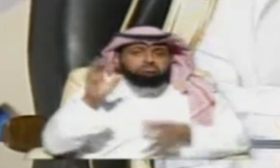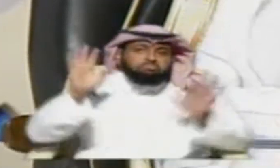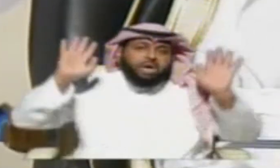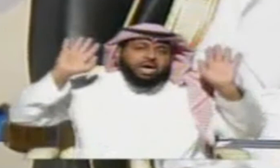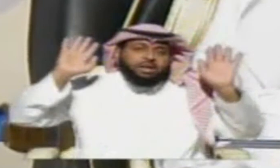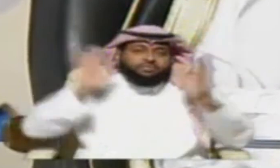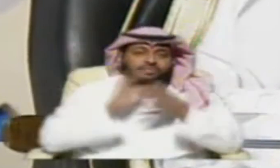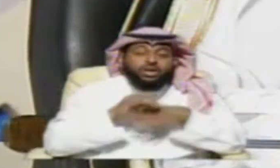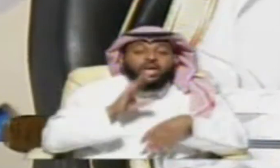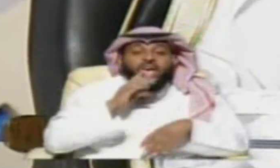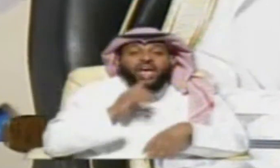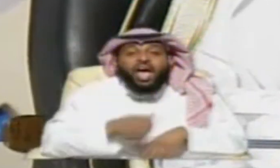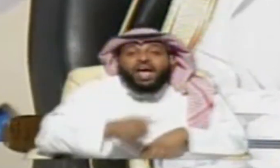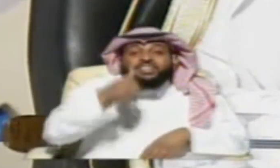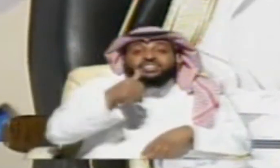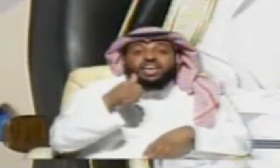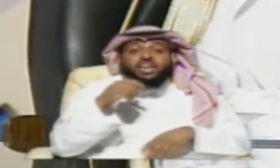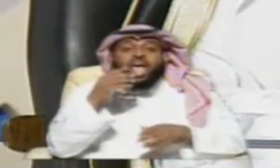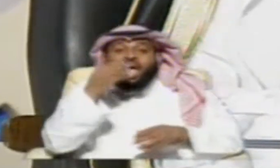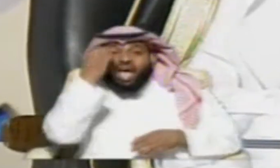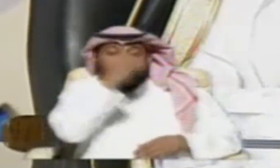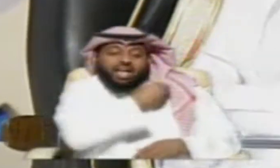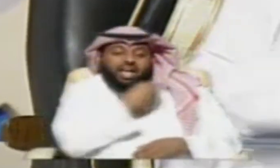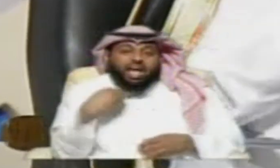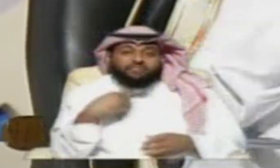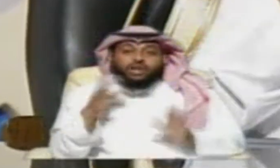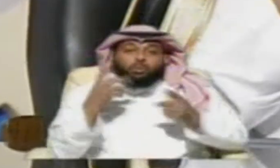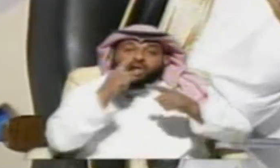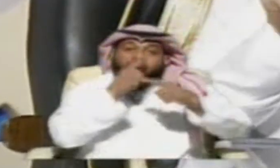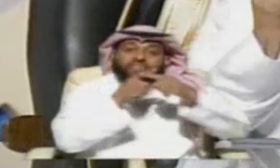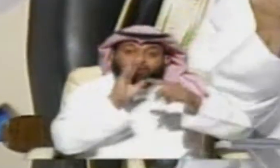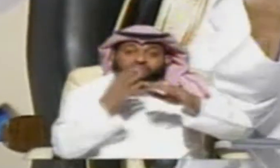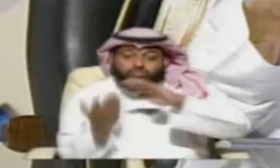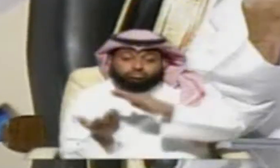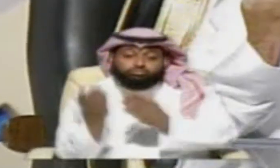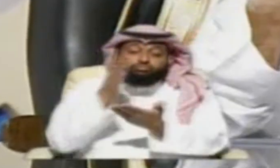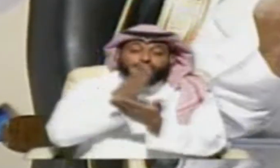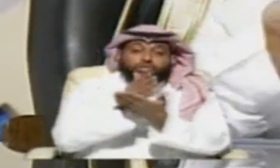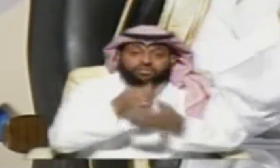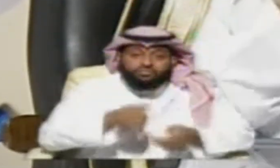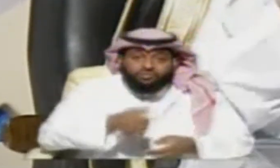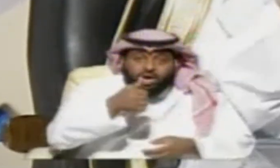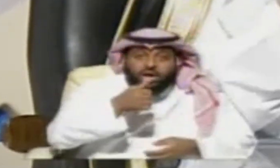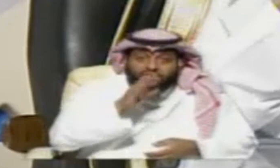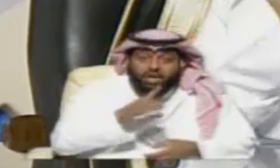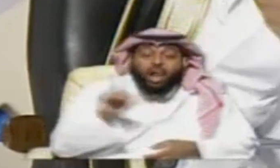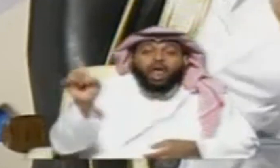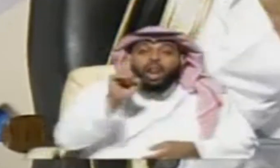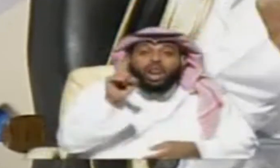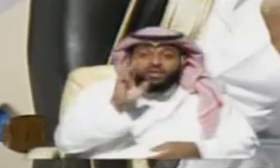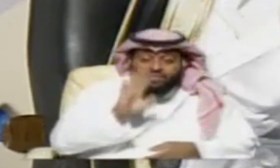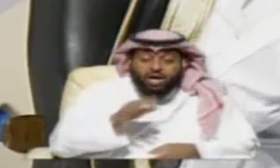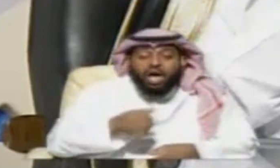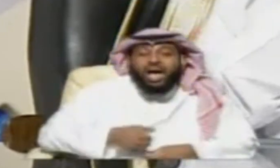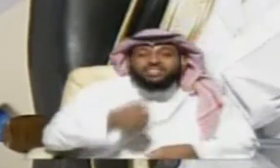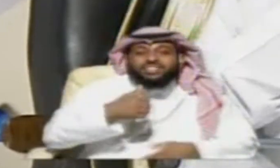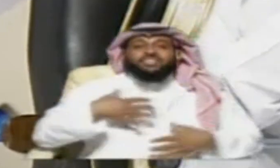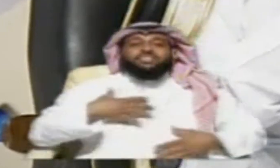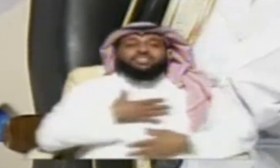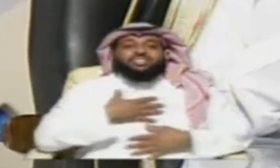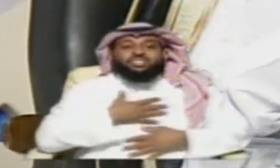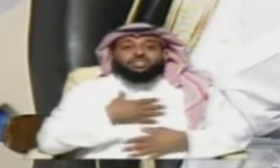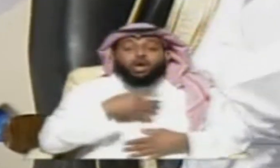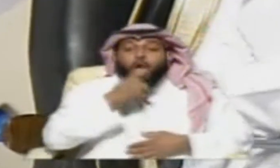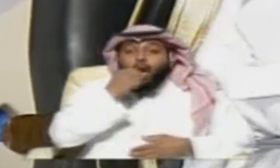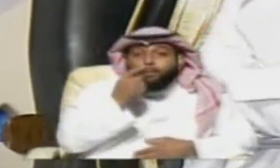بالاغتسال فهذا حسن. نعم، لو أمر بالاغتسال فهذا حسن، أما وليس بشرط، فلو لم يغتسل فإسلامه